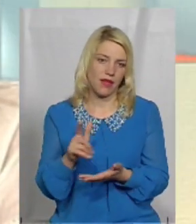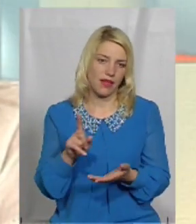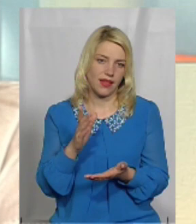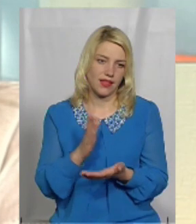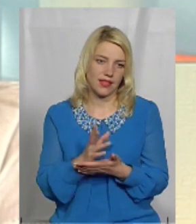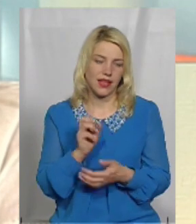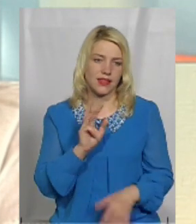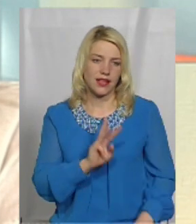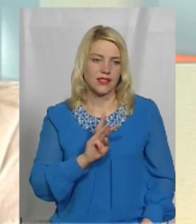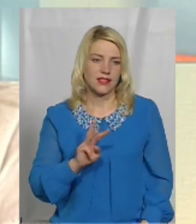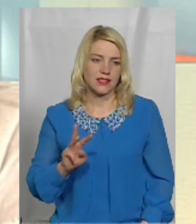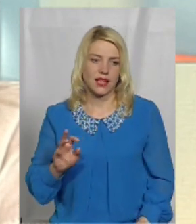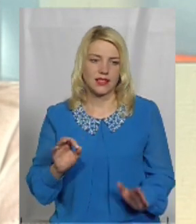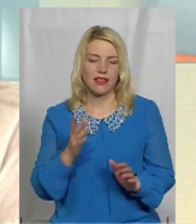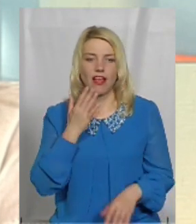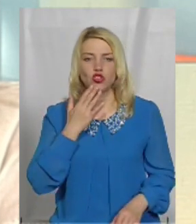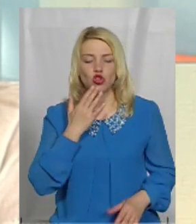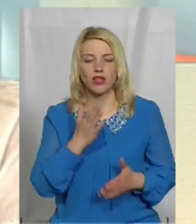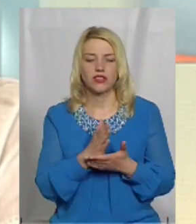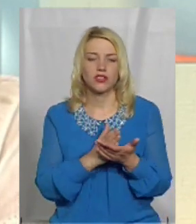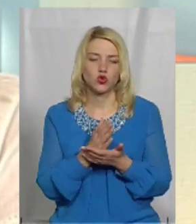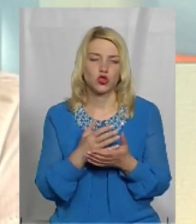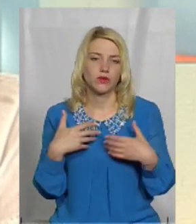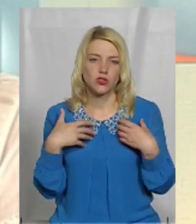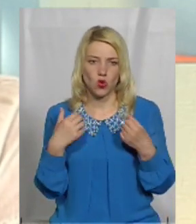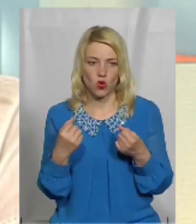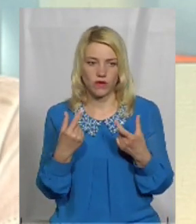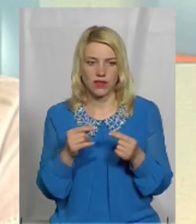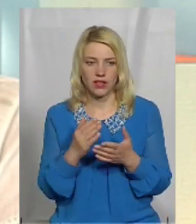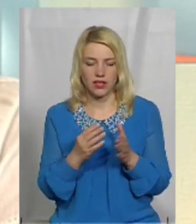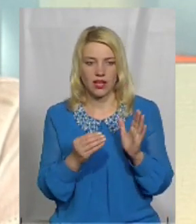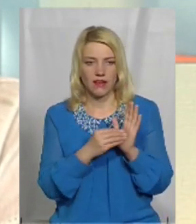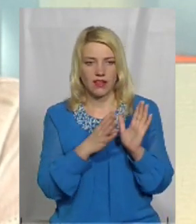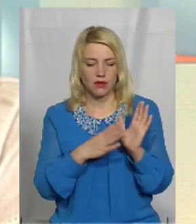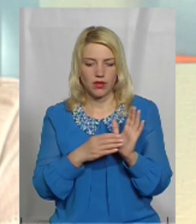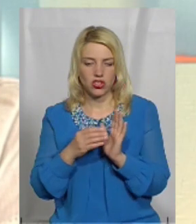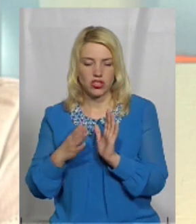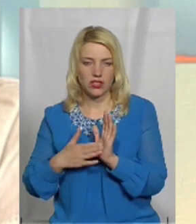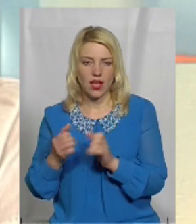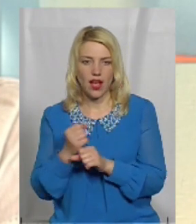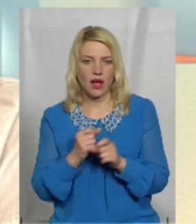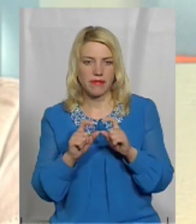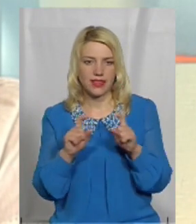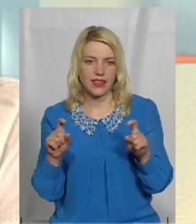на сайті Національної служби здоров'я, де є відмічені